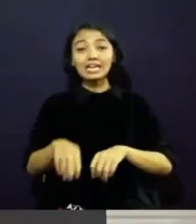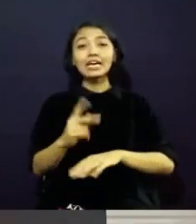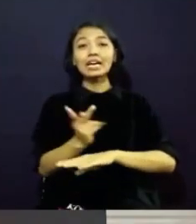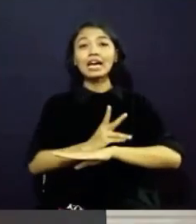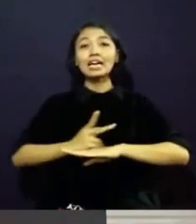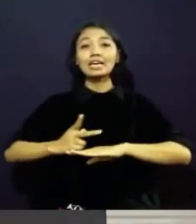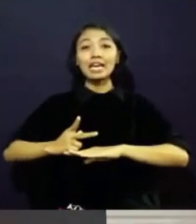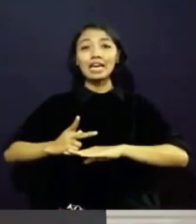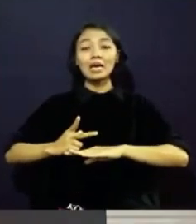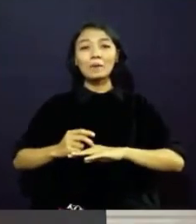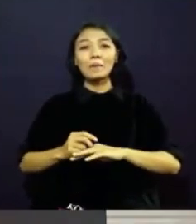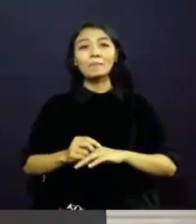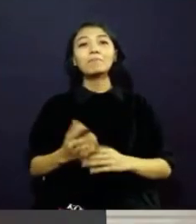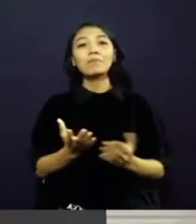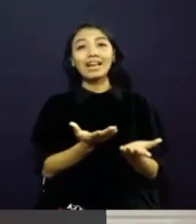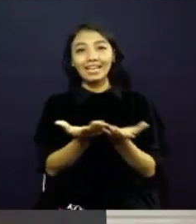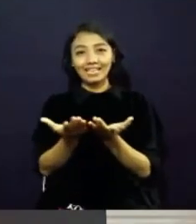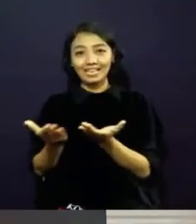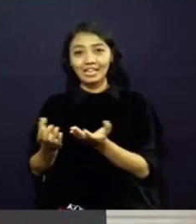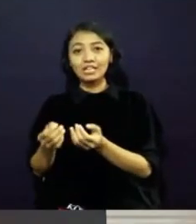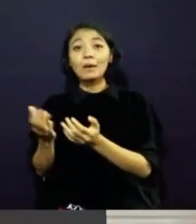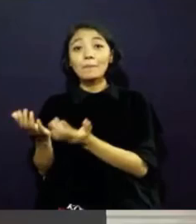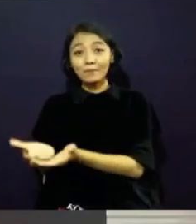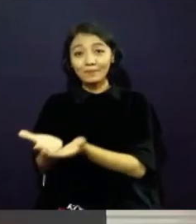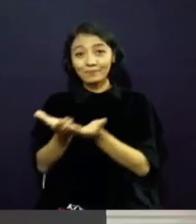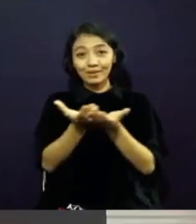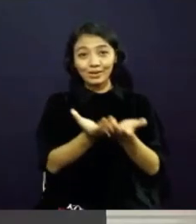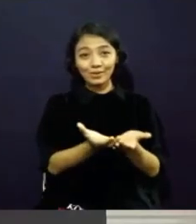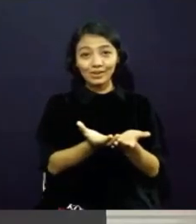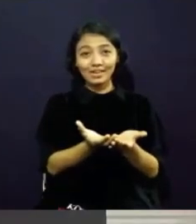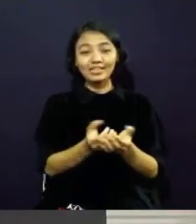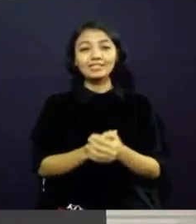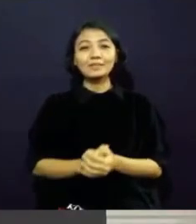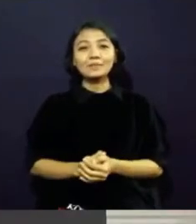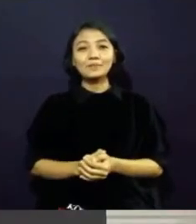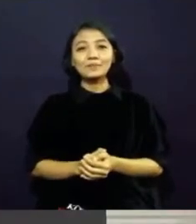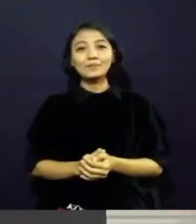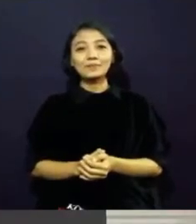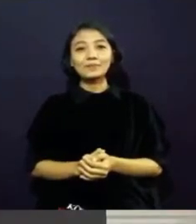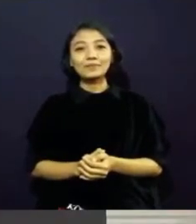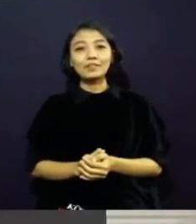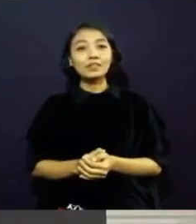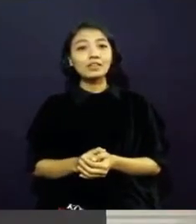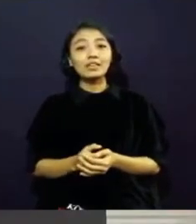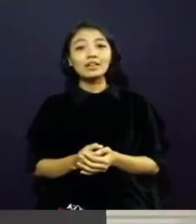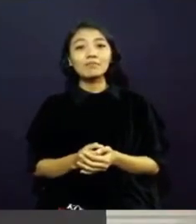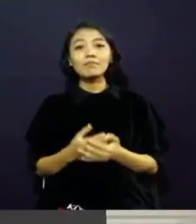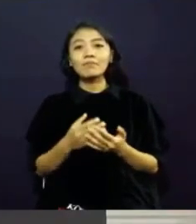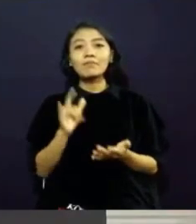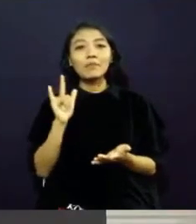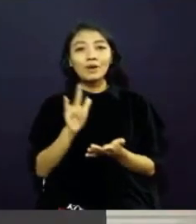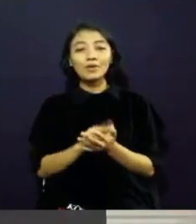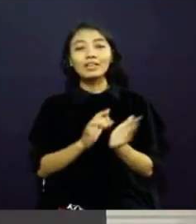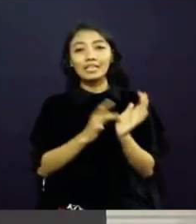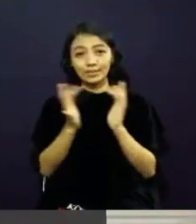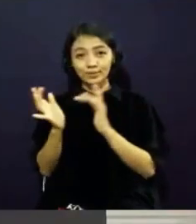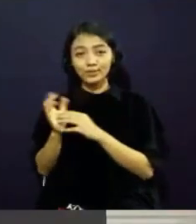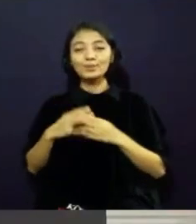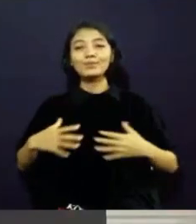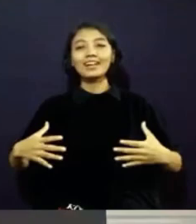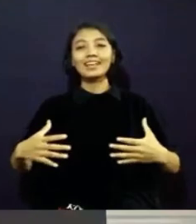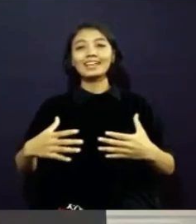membawa sesama kita untuk meyakini bahwa Tuhan Yesuslah penyelamat kita